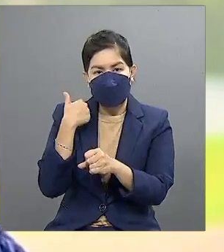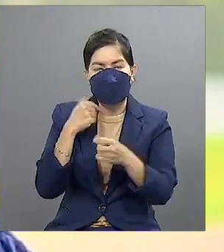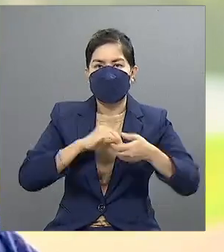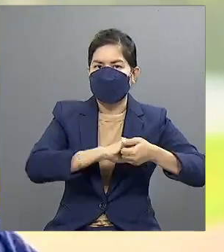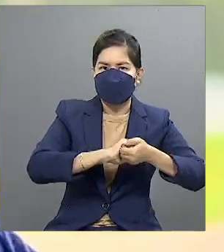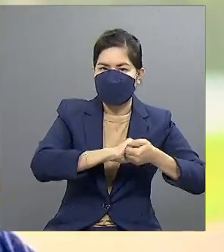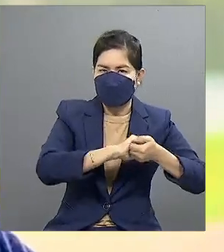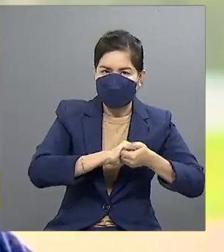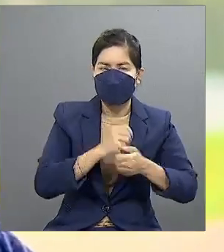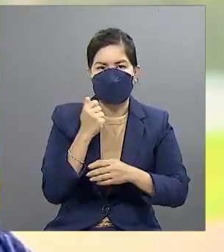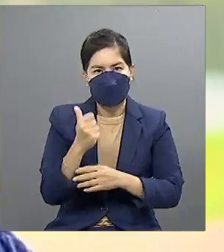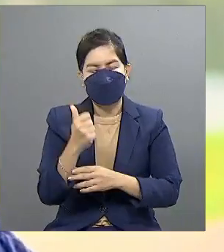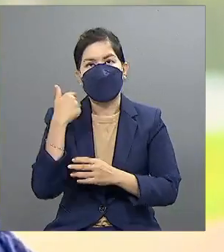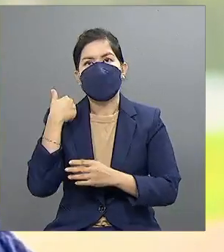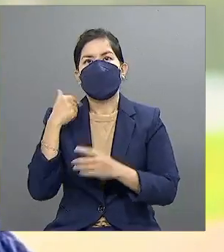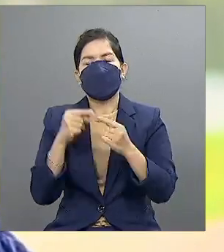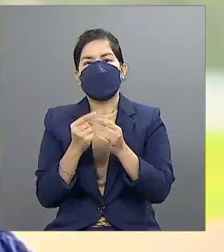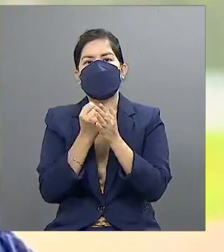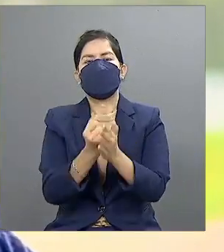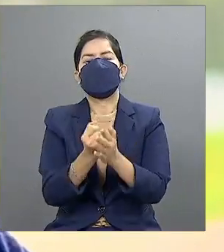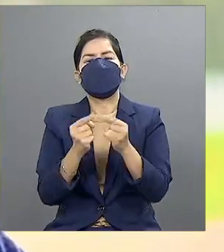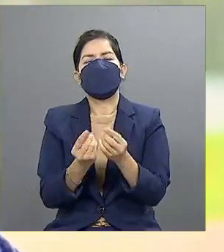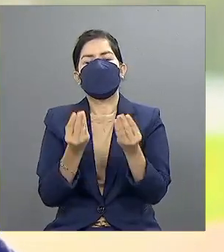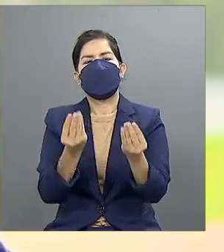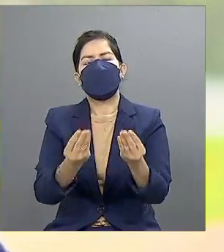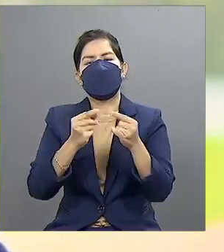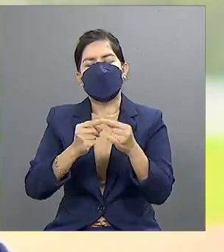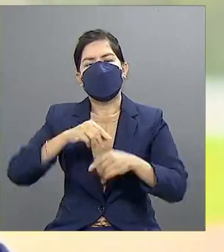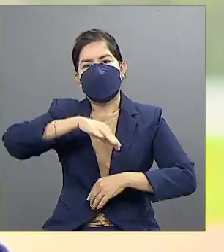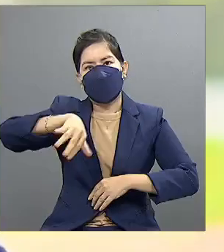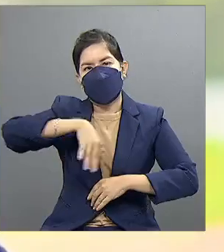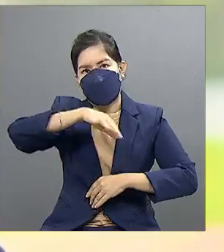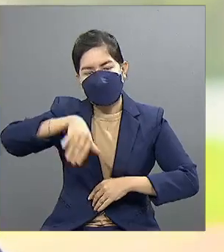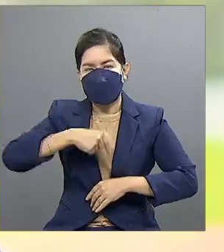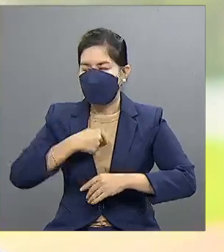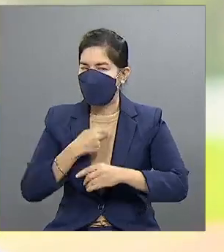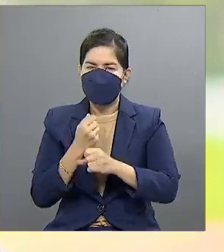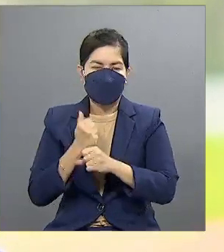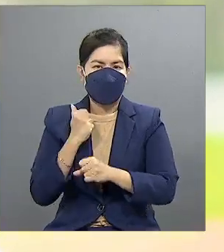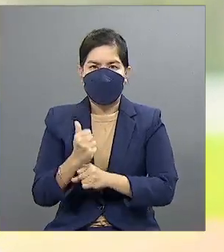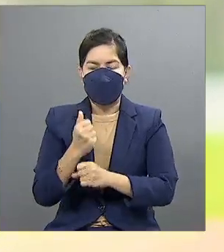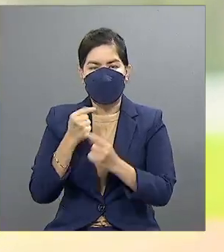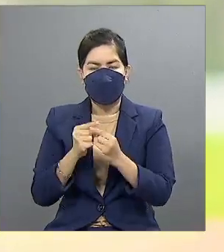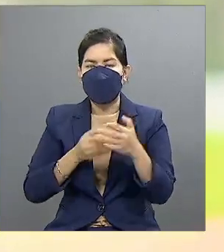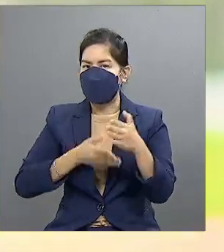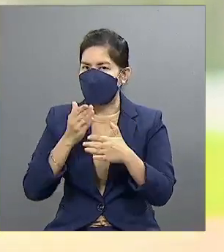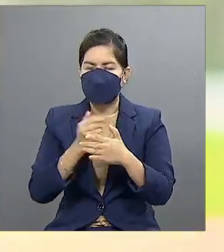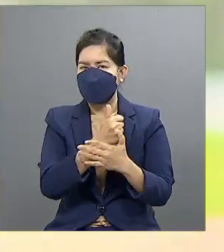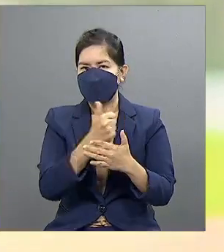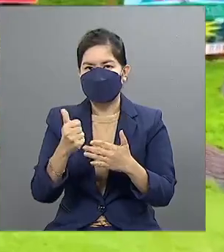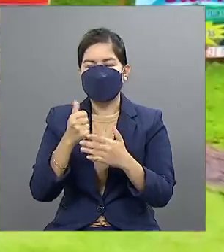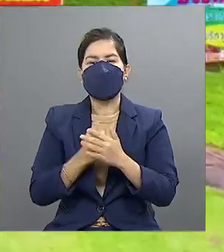จจะช่วยนำพาให้งานนั้นๆบรรลุวัตถุประสงค์และไปถึงเป้าหมายที่เรากำหนด